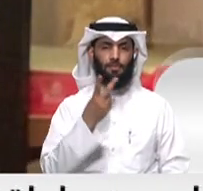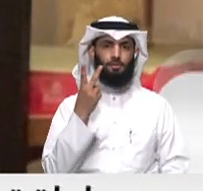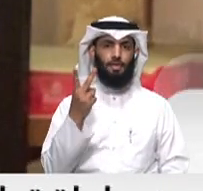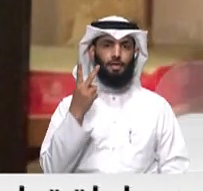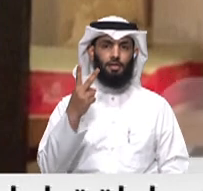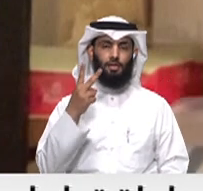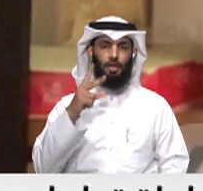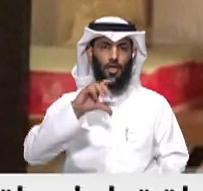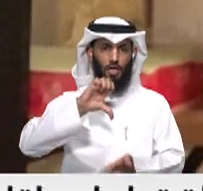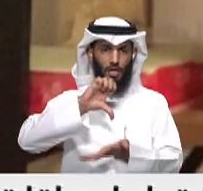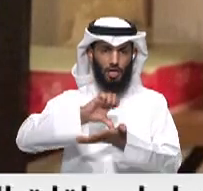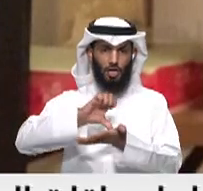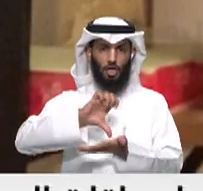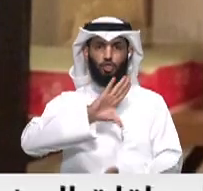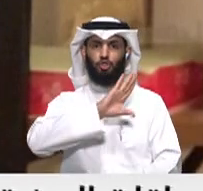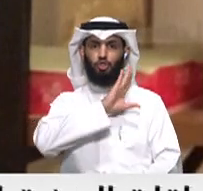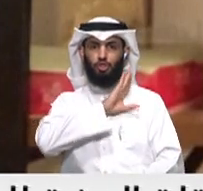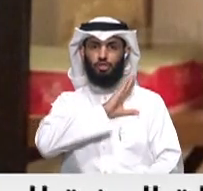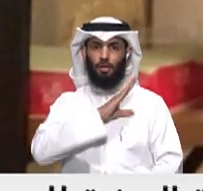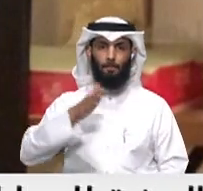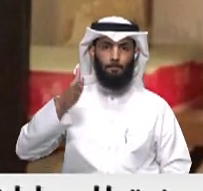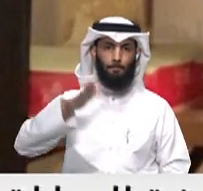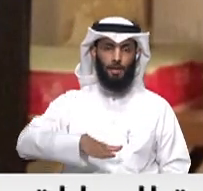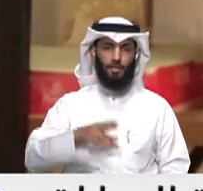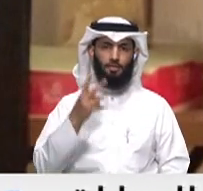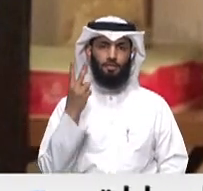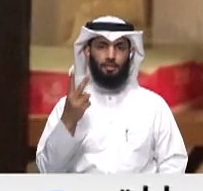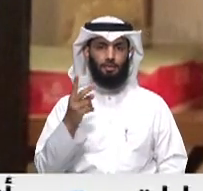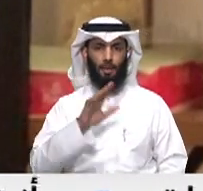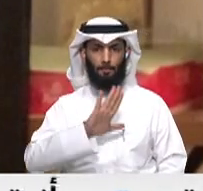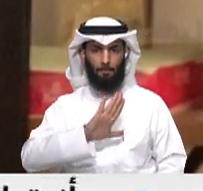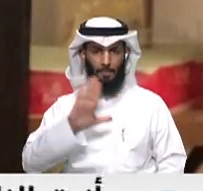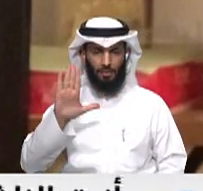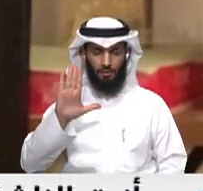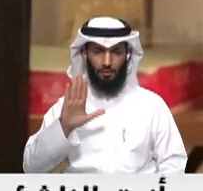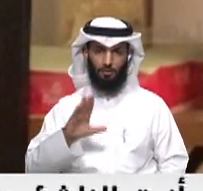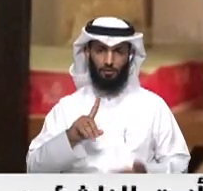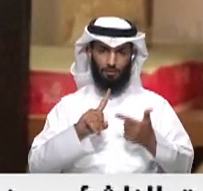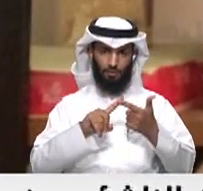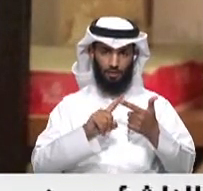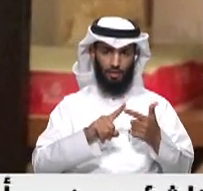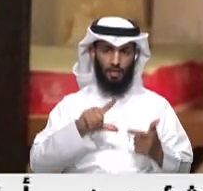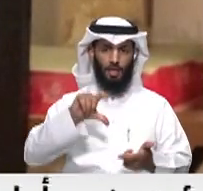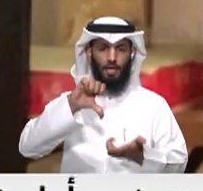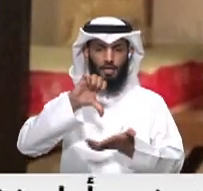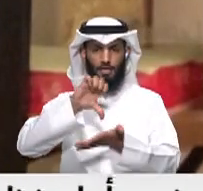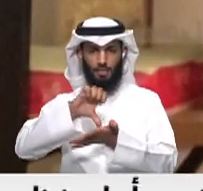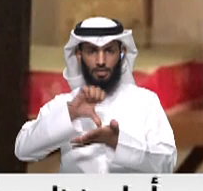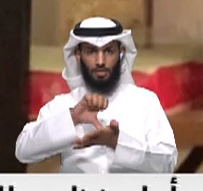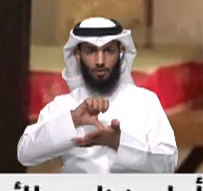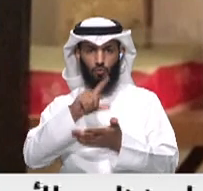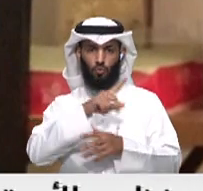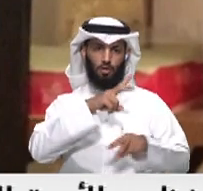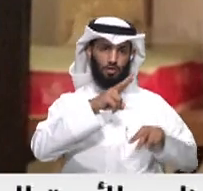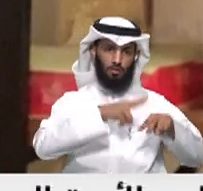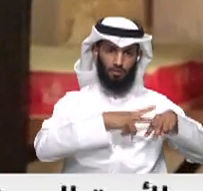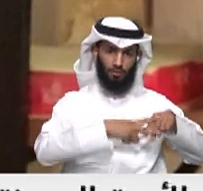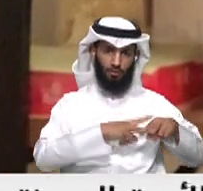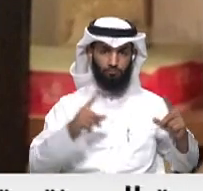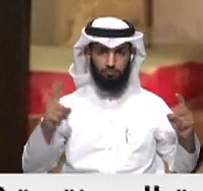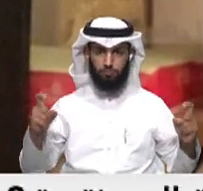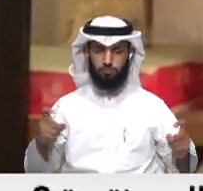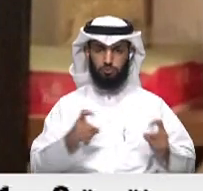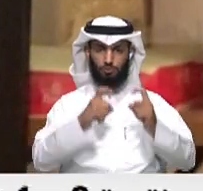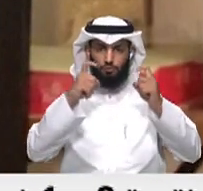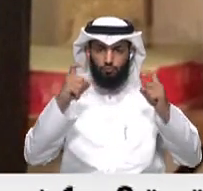العملية، فإن المرحلة التي يدخلها الصراع ما بين الجمهورية الإسلامية الإيرانية والكيان الصهيوني تدخل